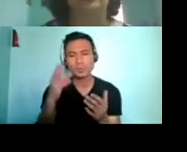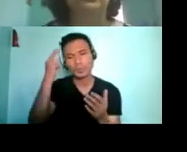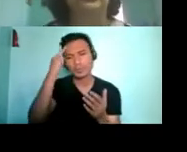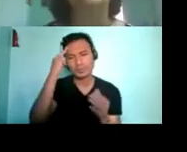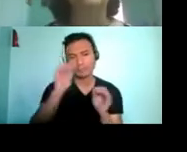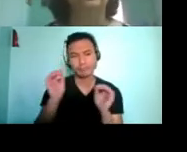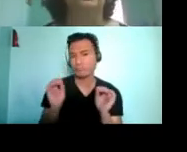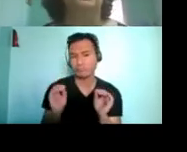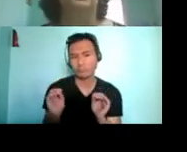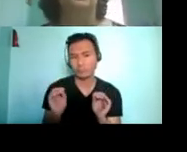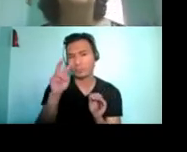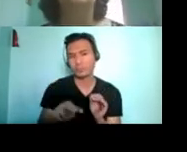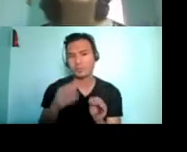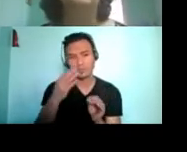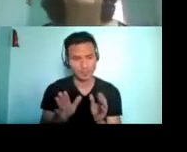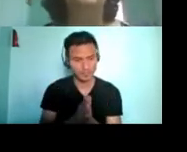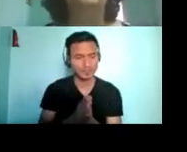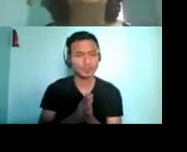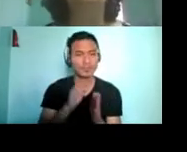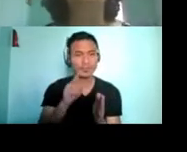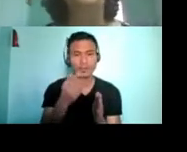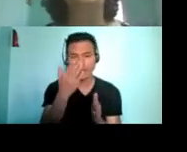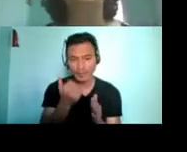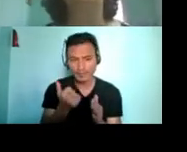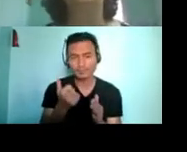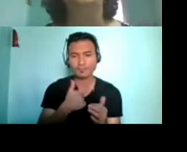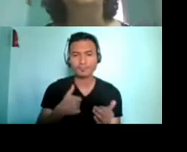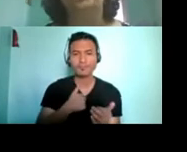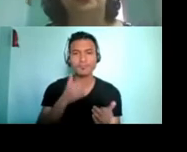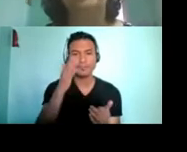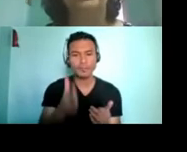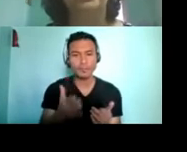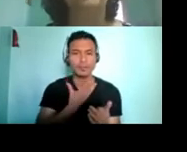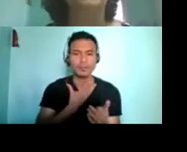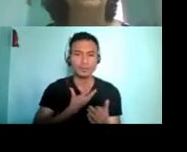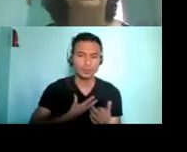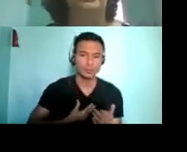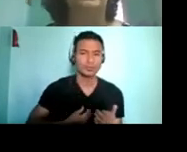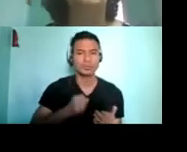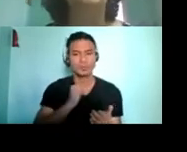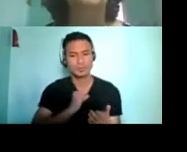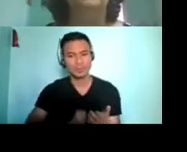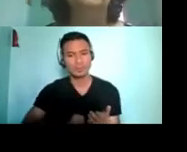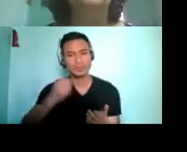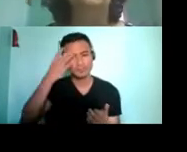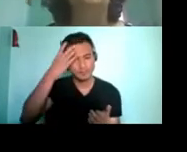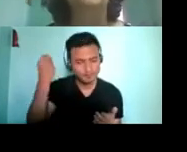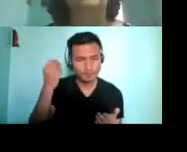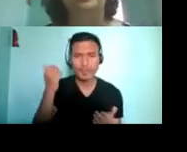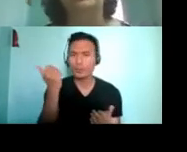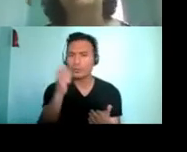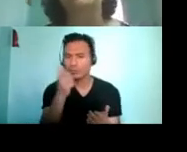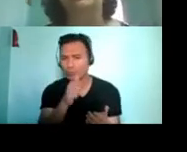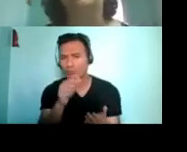नभएको अवस्थाहरू पनि हुनसक्छ त्यसै गरेर यो जुन हामीले यो दुःख पीडा बिर्साउनको लागि रक्सी तथा अरू